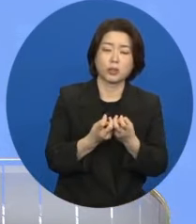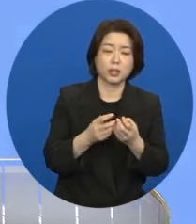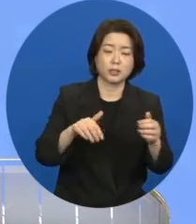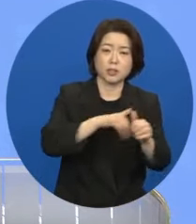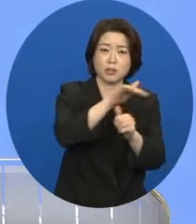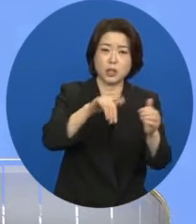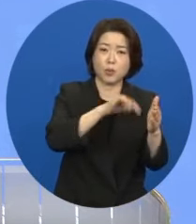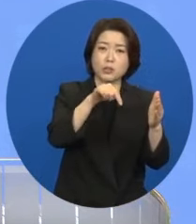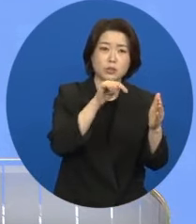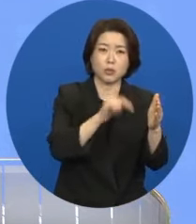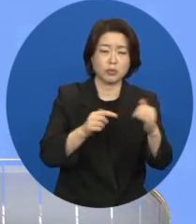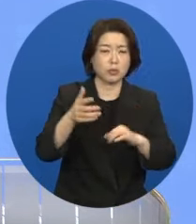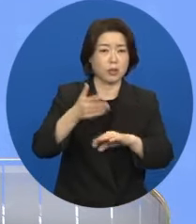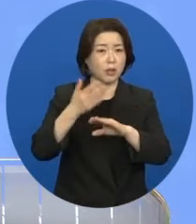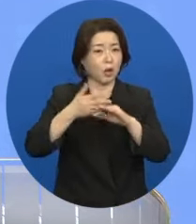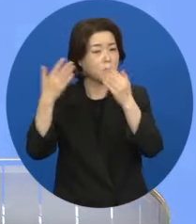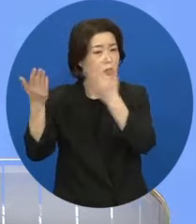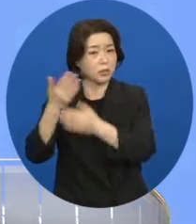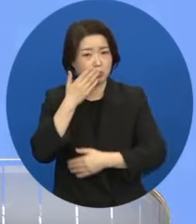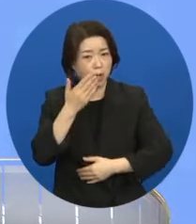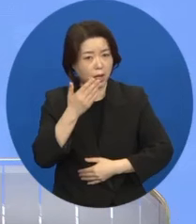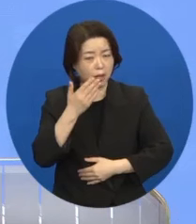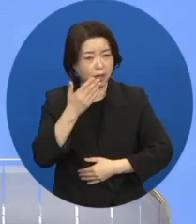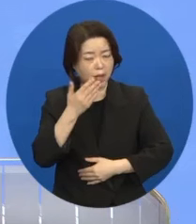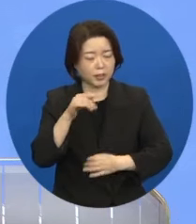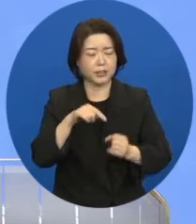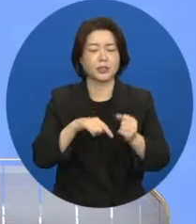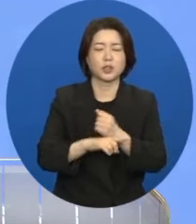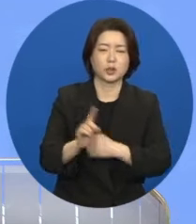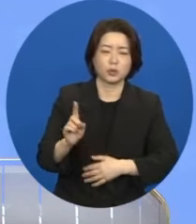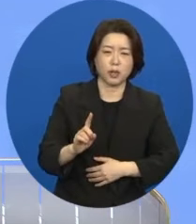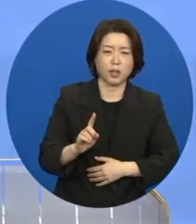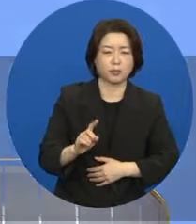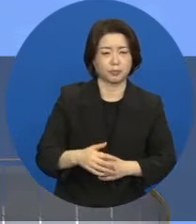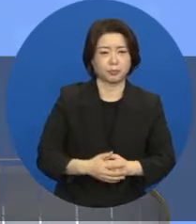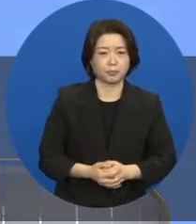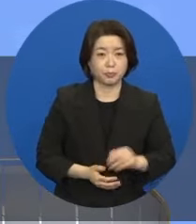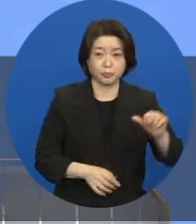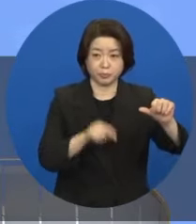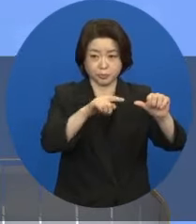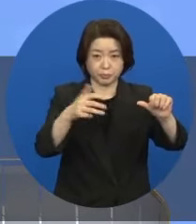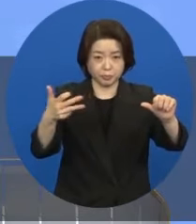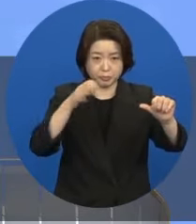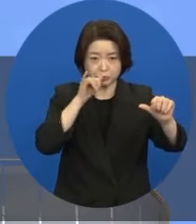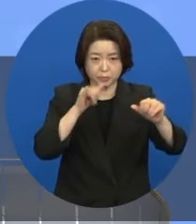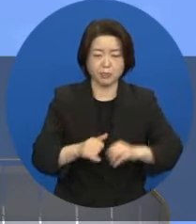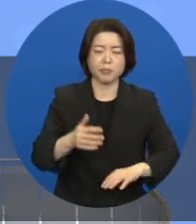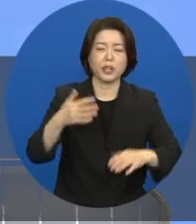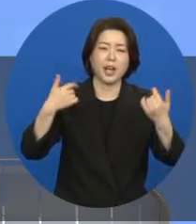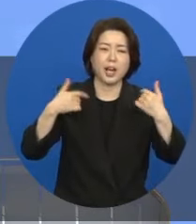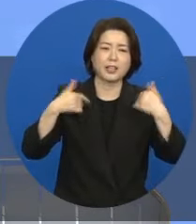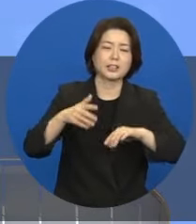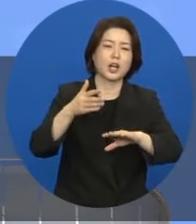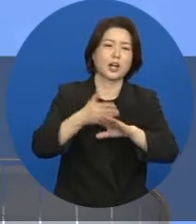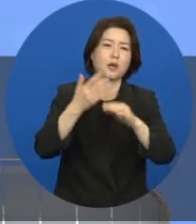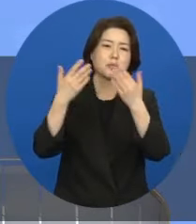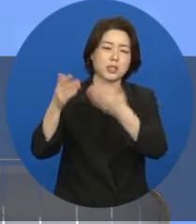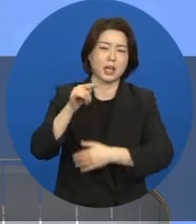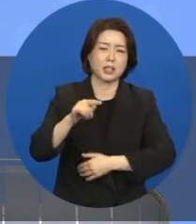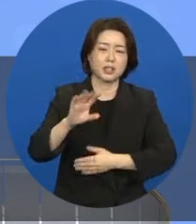속에서 감사할 수 있었을까요 그 이유가 오늘 18절에 나옵니다 범사에 감사하라 이것이 그리스도